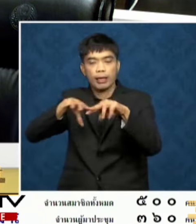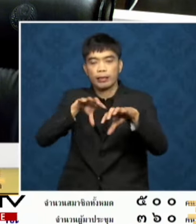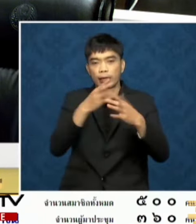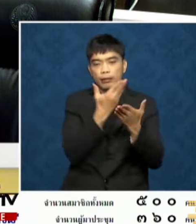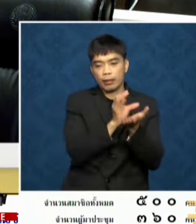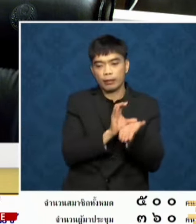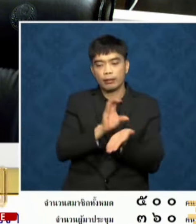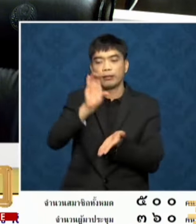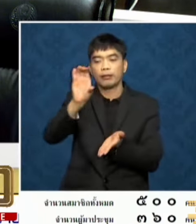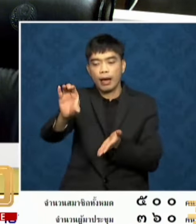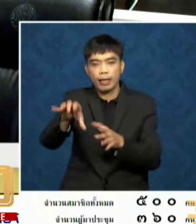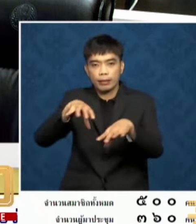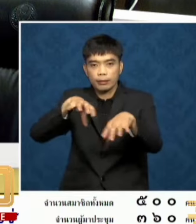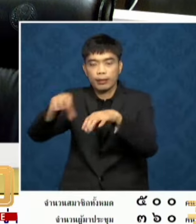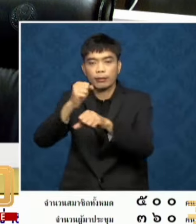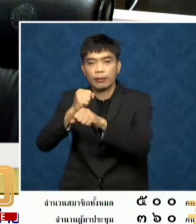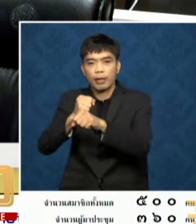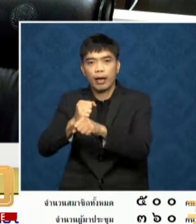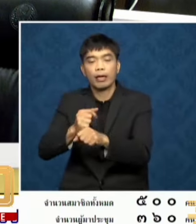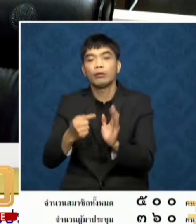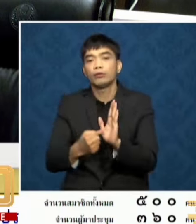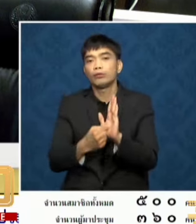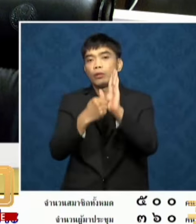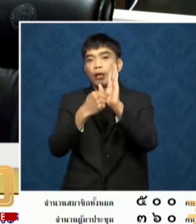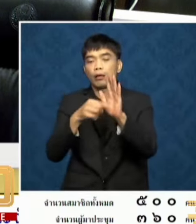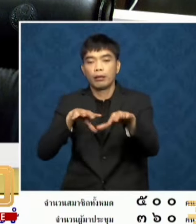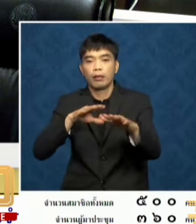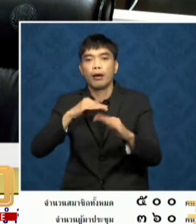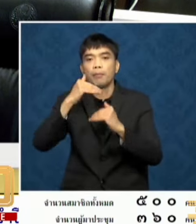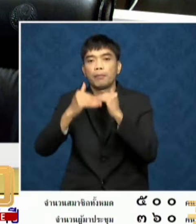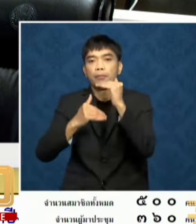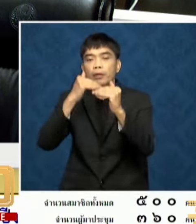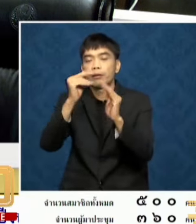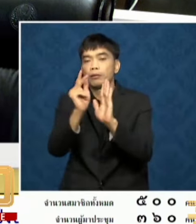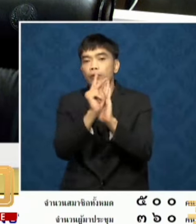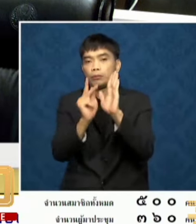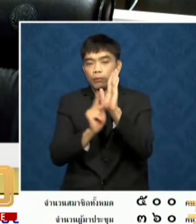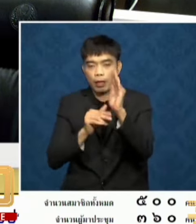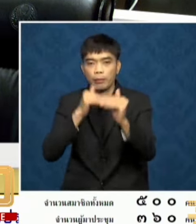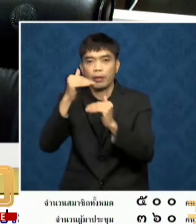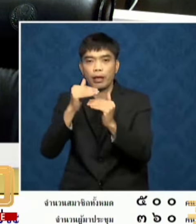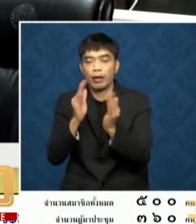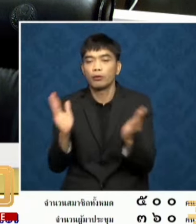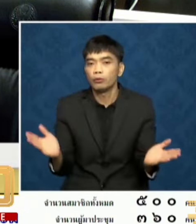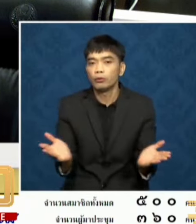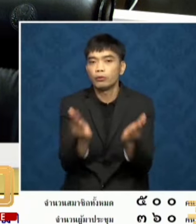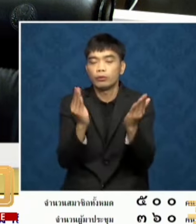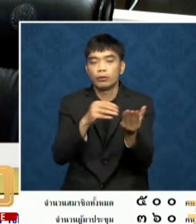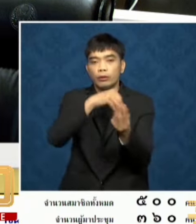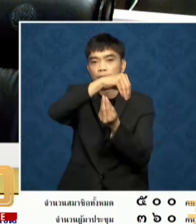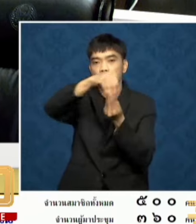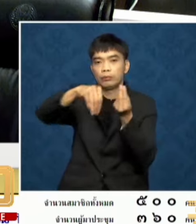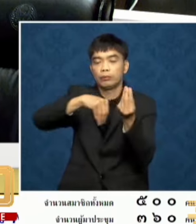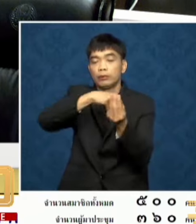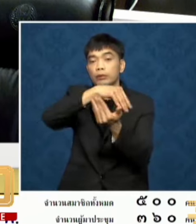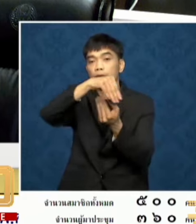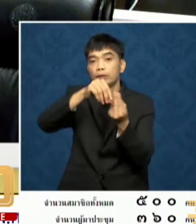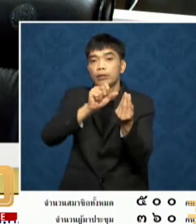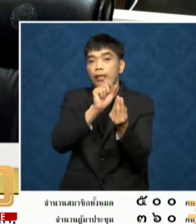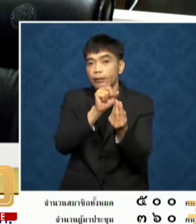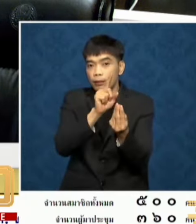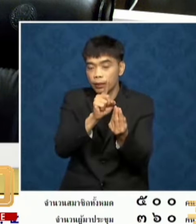าสามารถทำได้อย่างเช่นในเรื่องของการพัฒนากฎหมายที่ส่งเสริมเศรษฐกิจข้อมูลครับ data